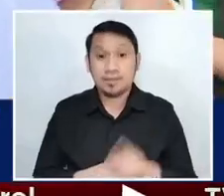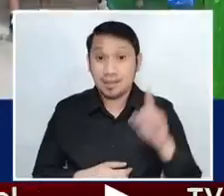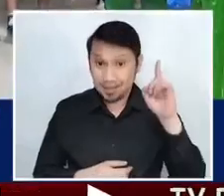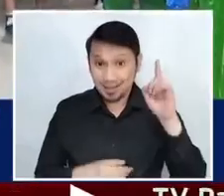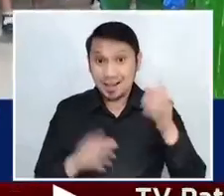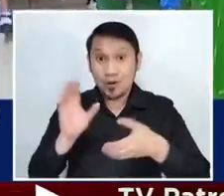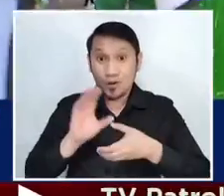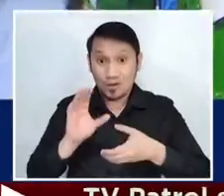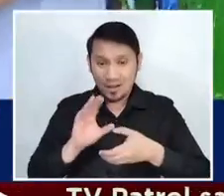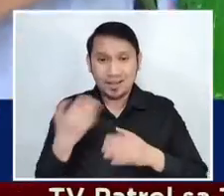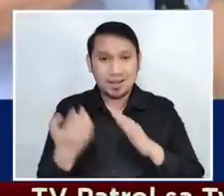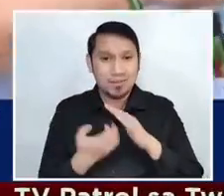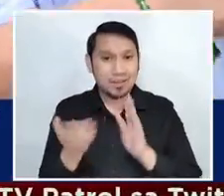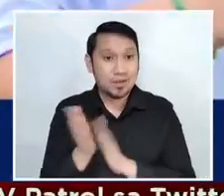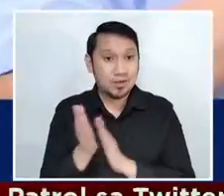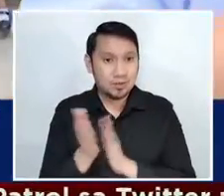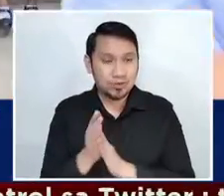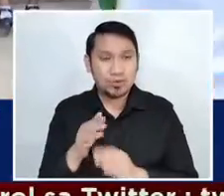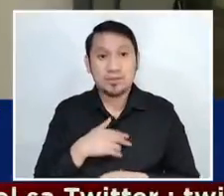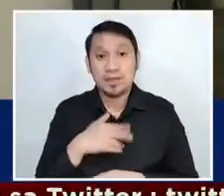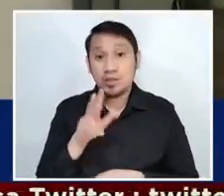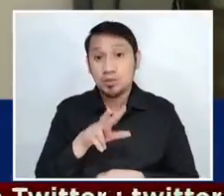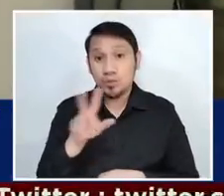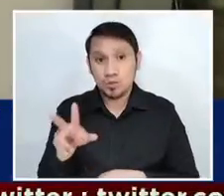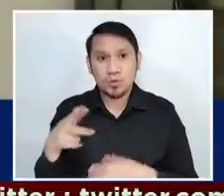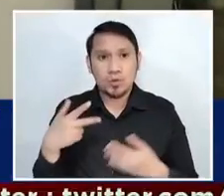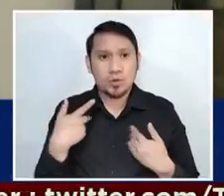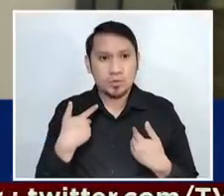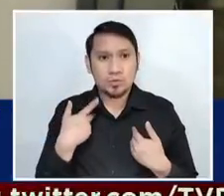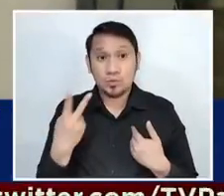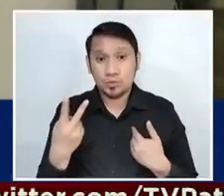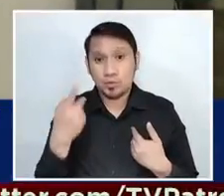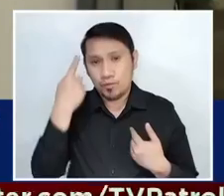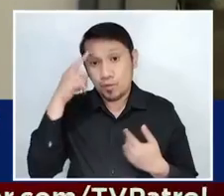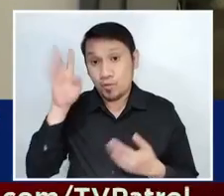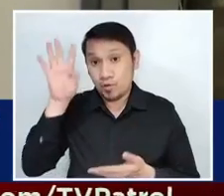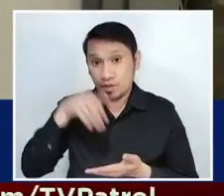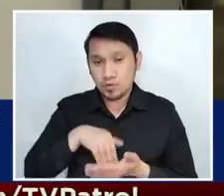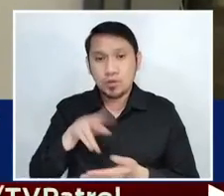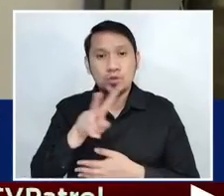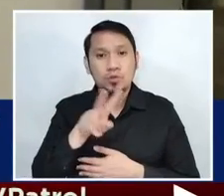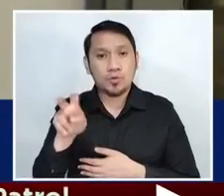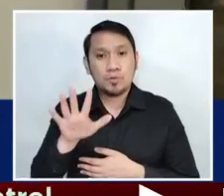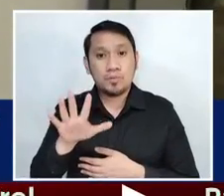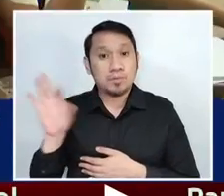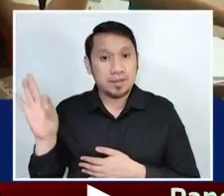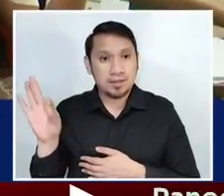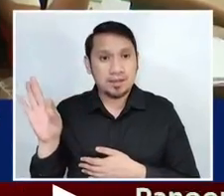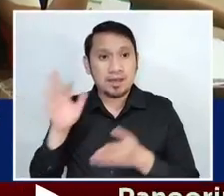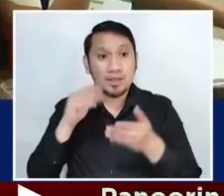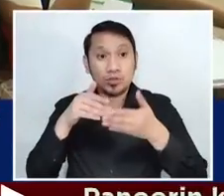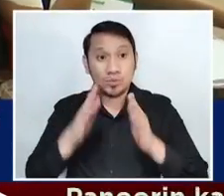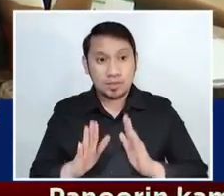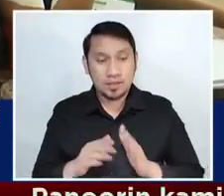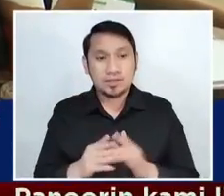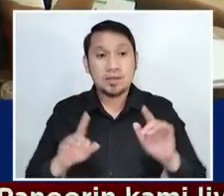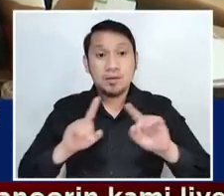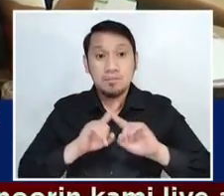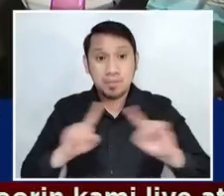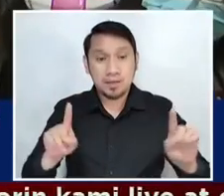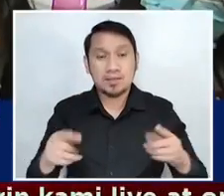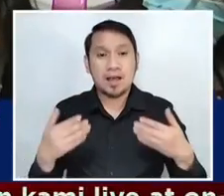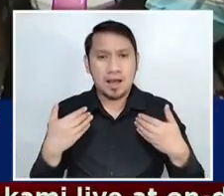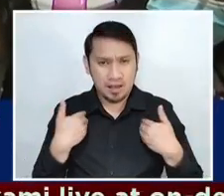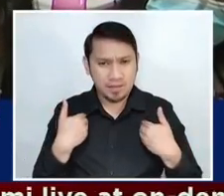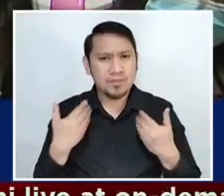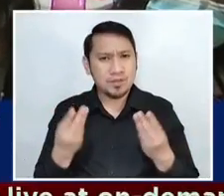City, 32 lamang ang silid-aralan para sa 4,259 na estudyante. Pero nagawan ito ng